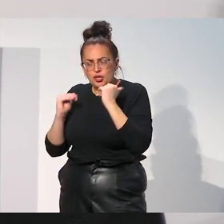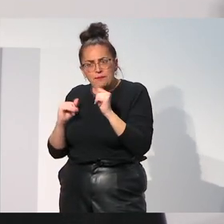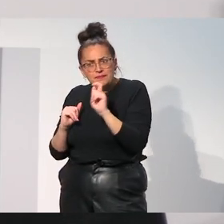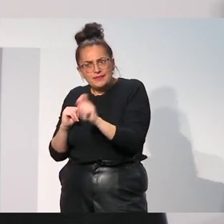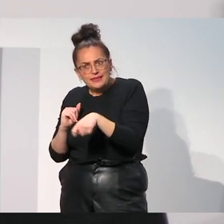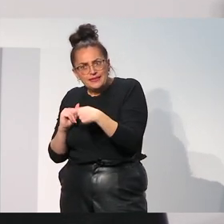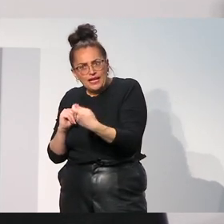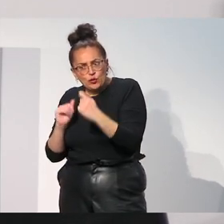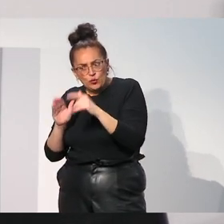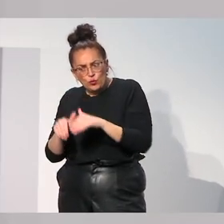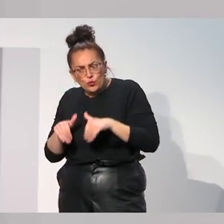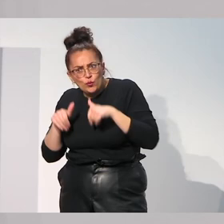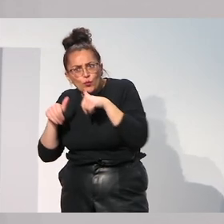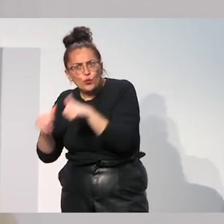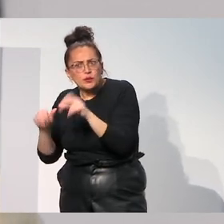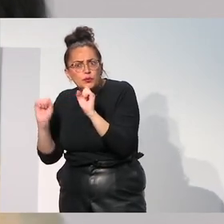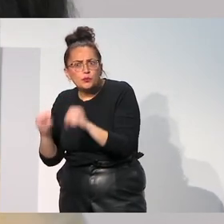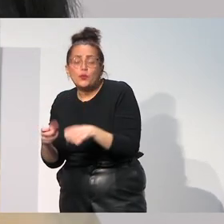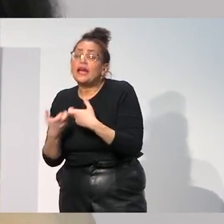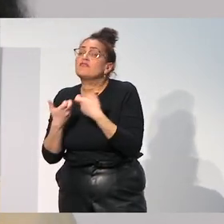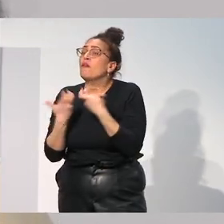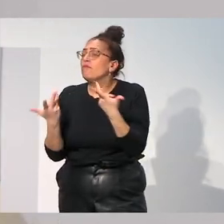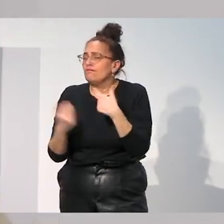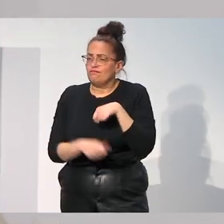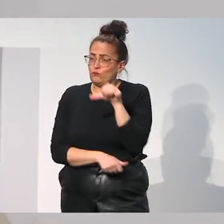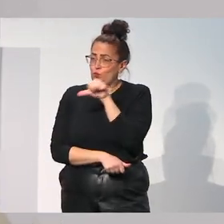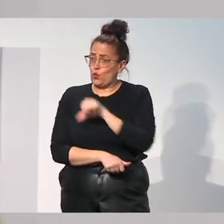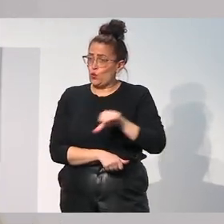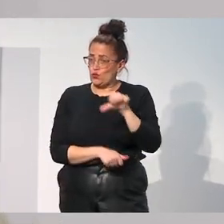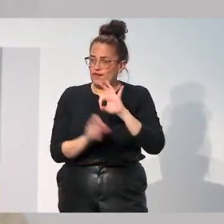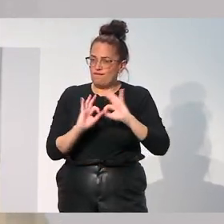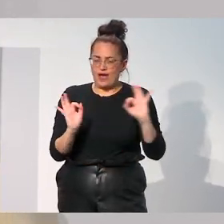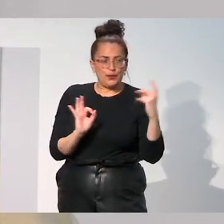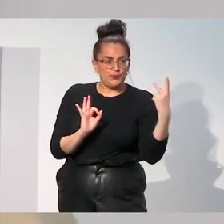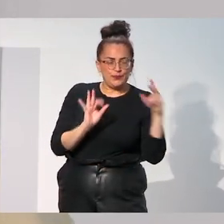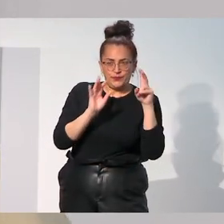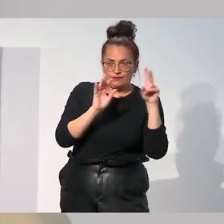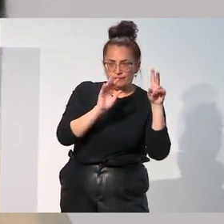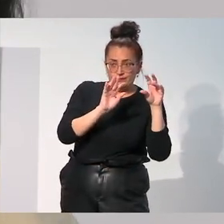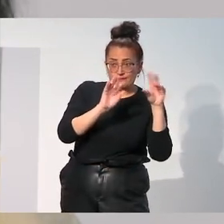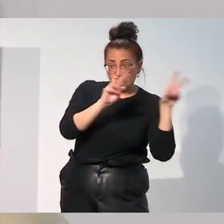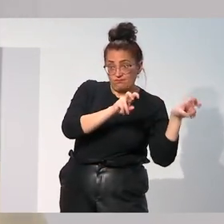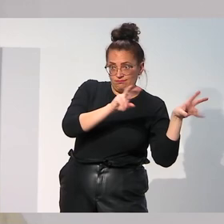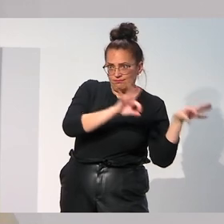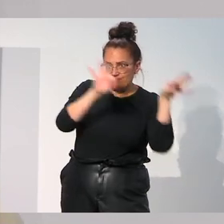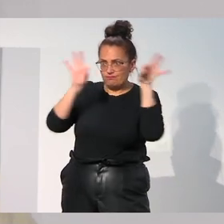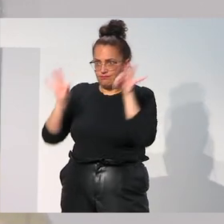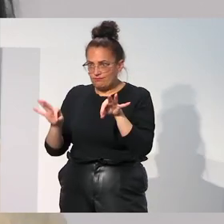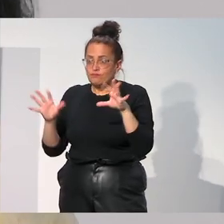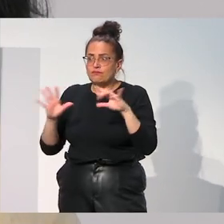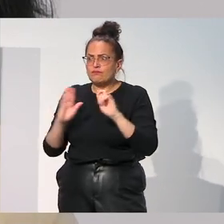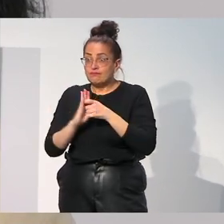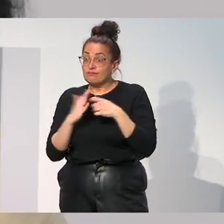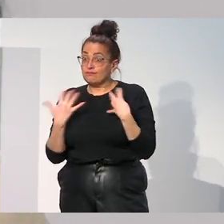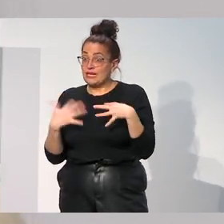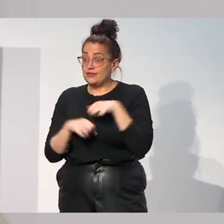un moment donné, ce sont les mots d'Auguste, puisque tout est raconté par le regard d'Auguste. Je rappelle qu'on est bien au 19e